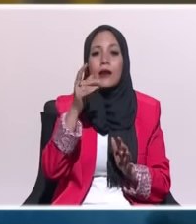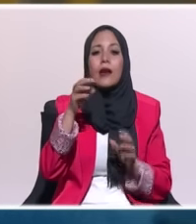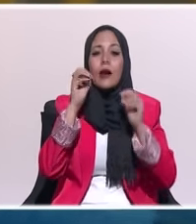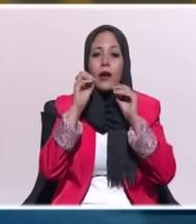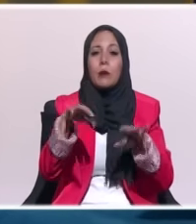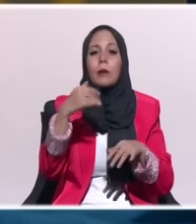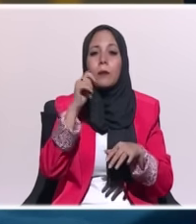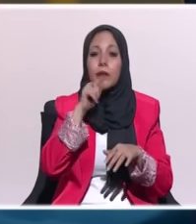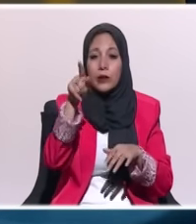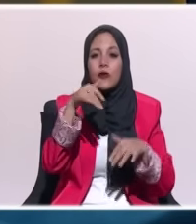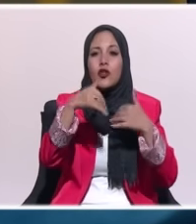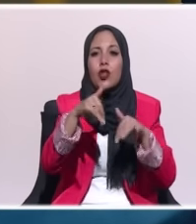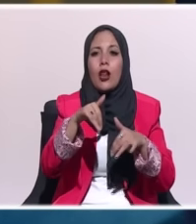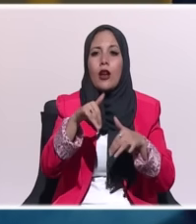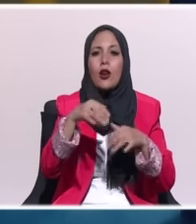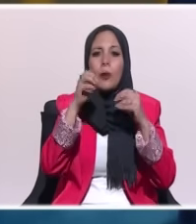الشارع،